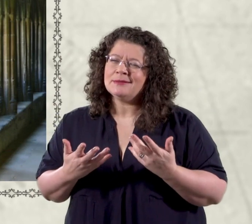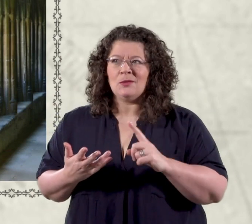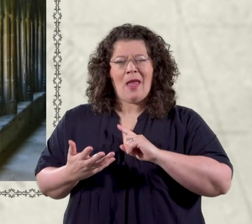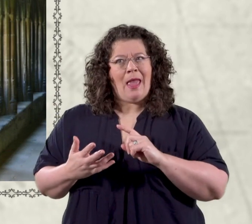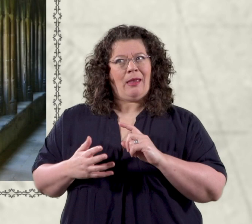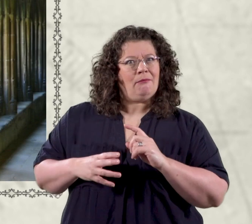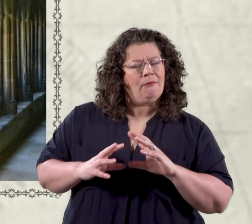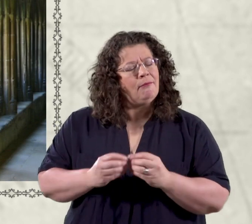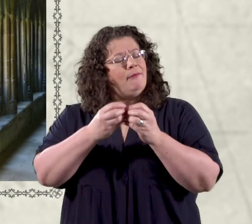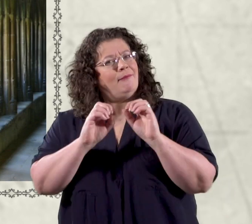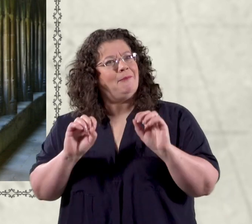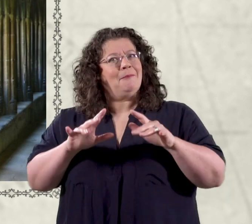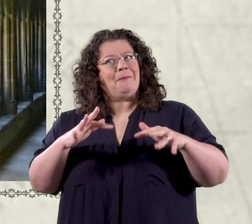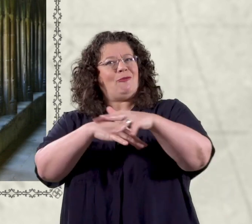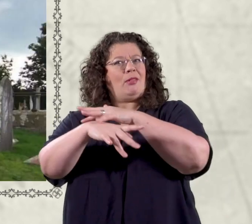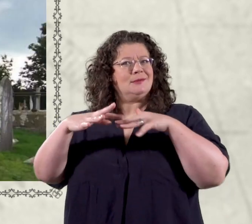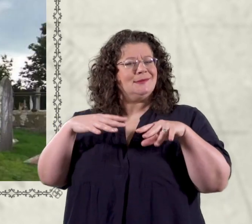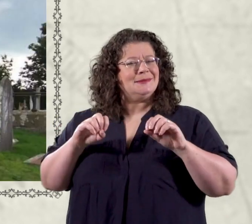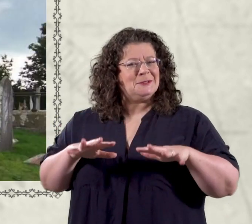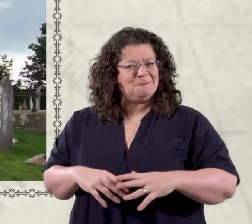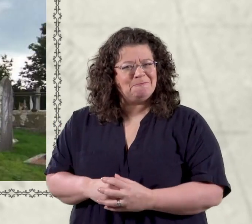bo chi'n medru cyflawni gwirthiau.